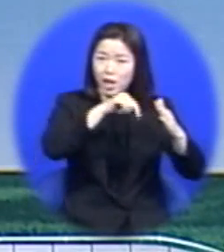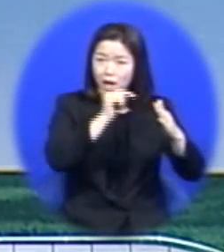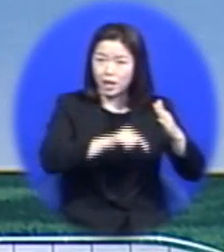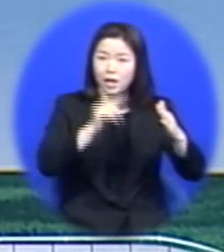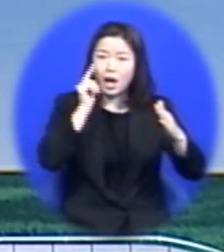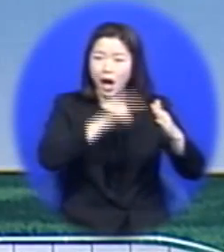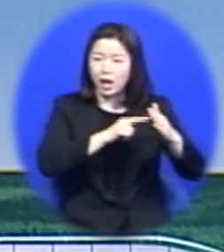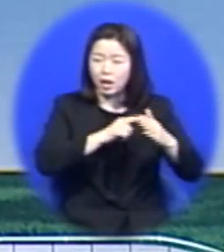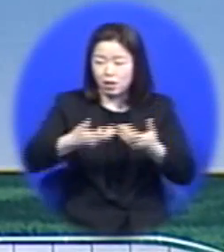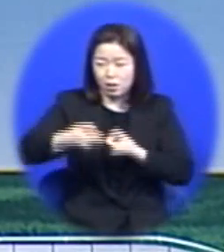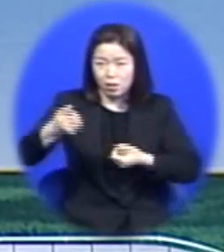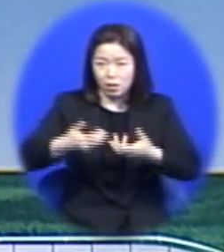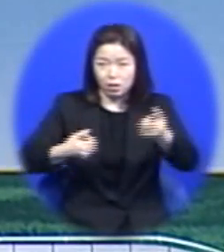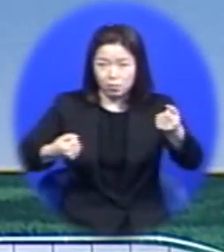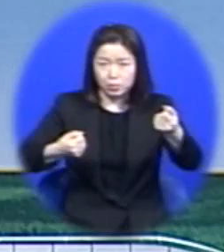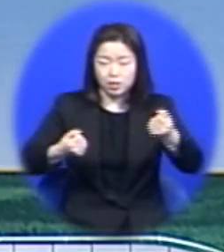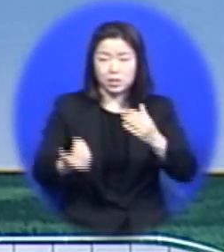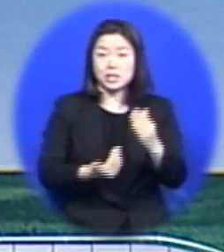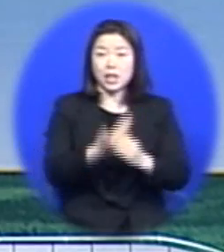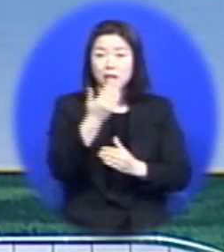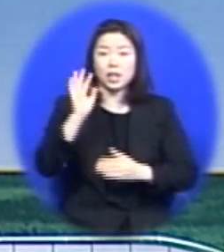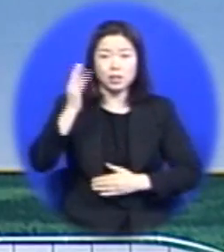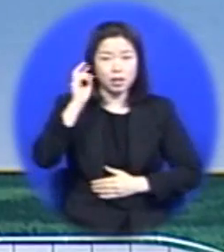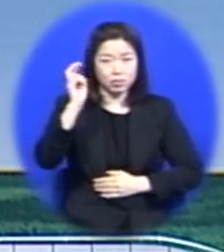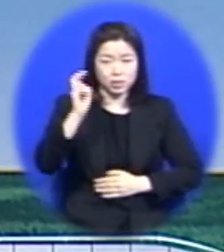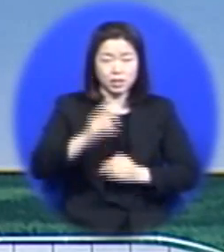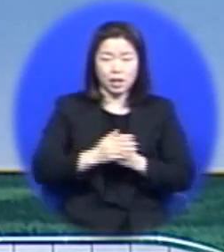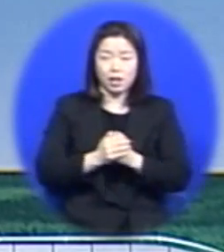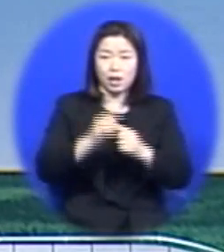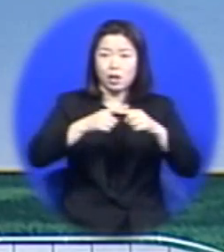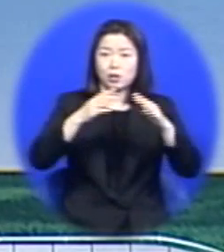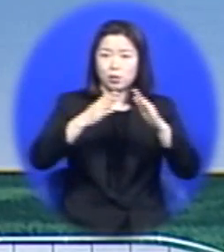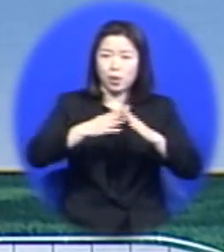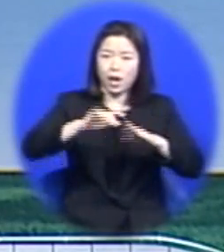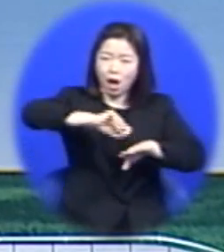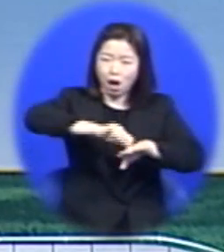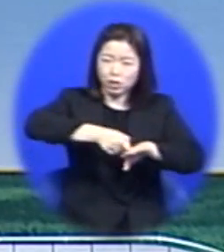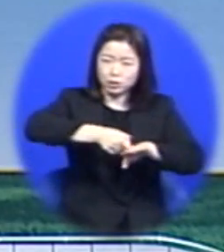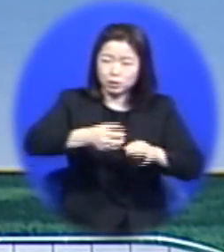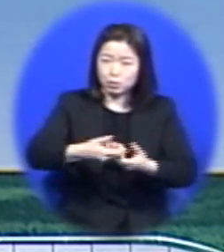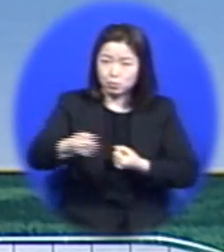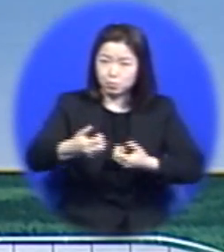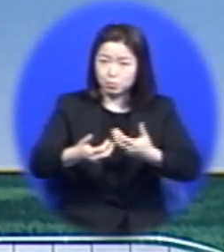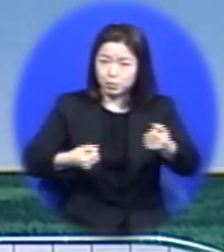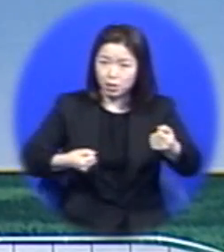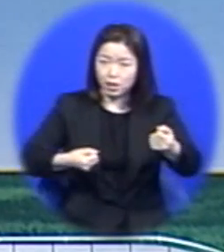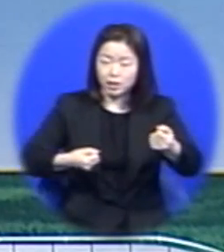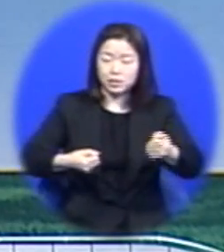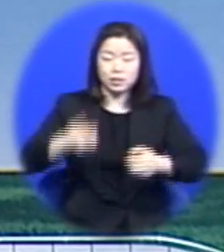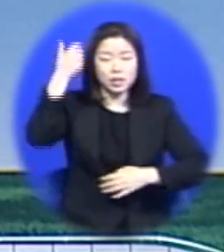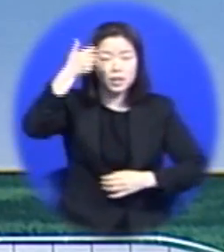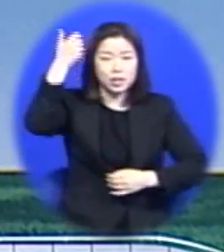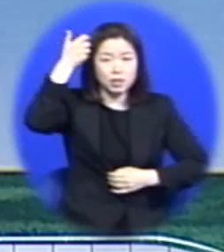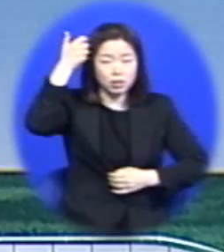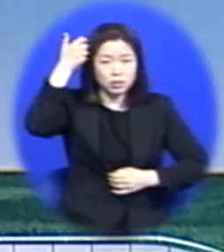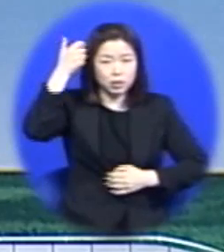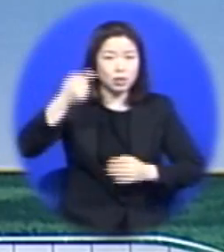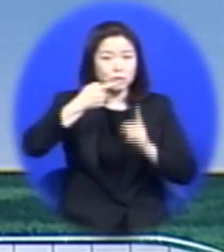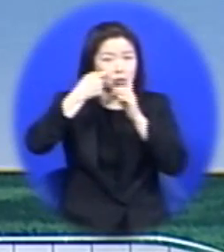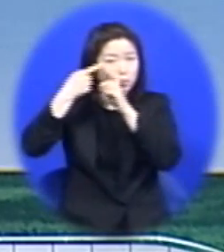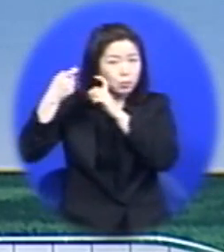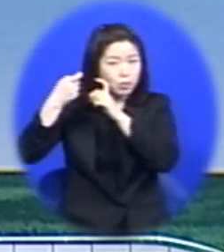악한 분열이 일어나게 될 것이라. 교회를 의도적으로 분열시키는 그런 영적인 분열과 미혹이